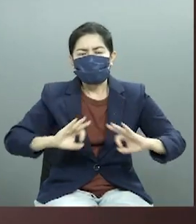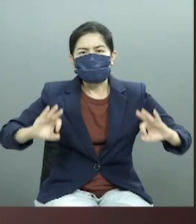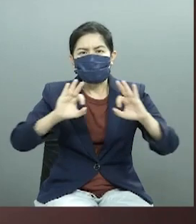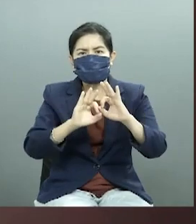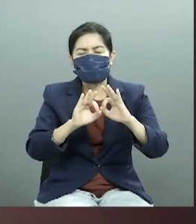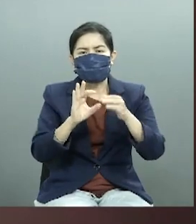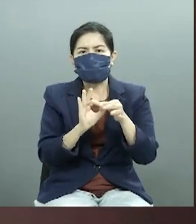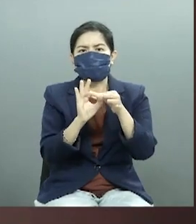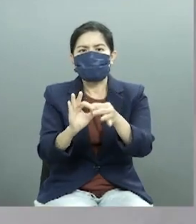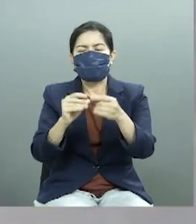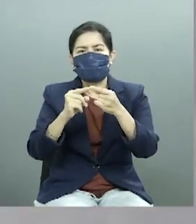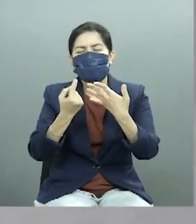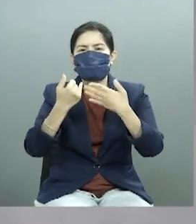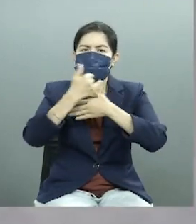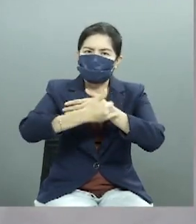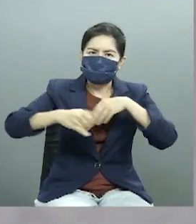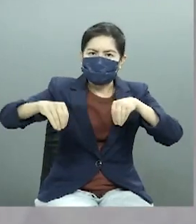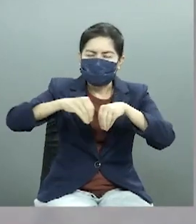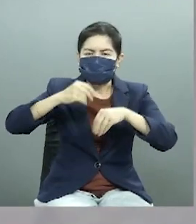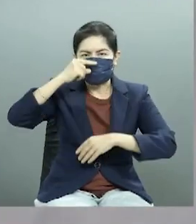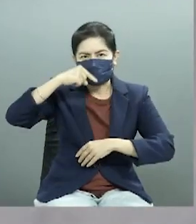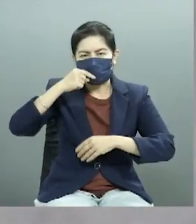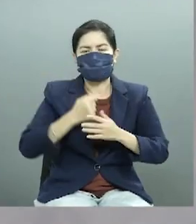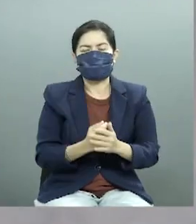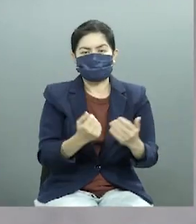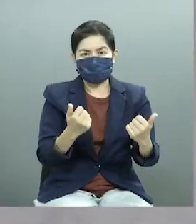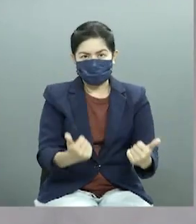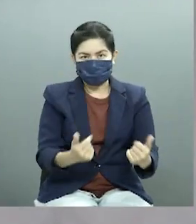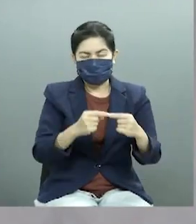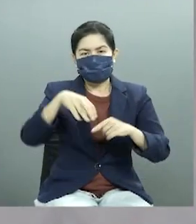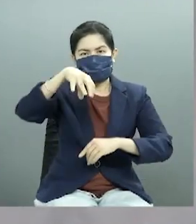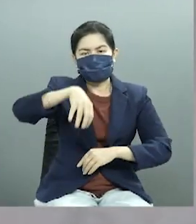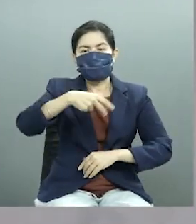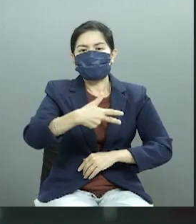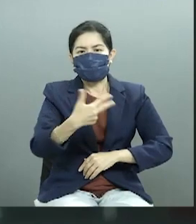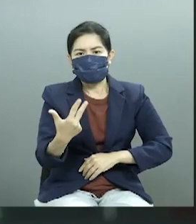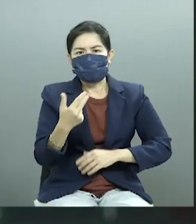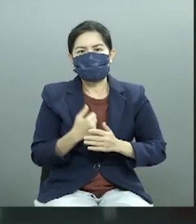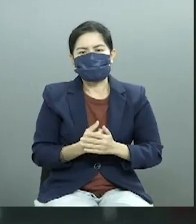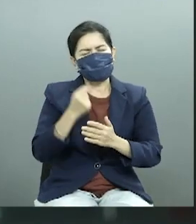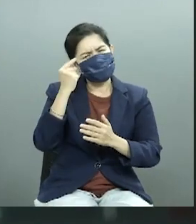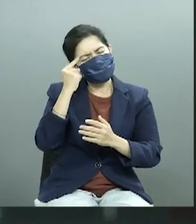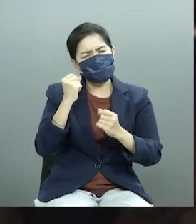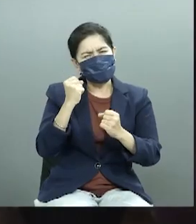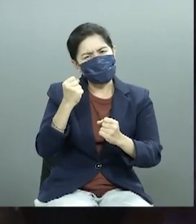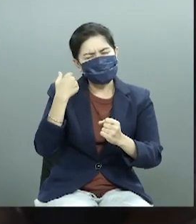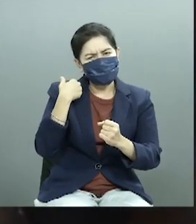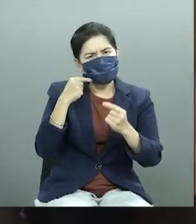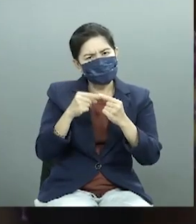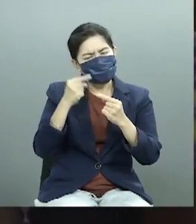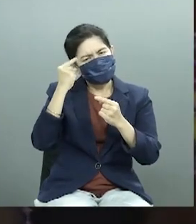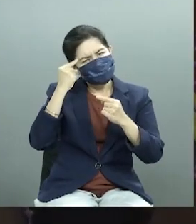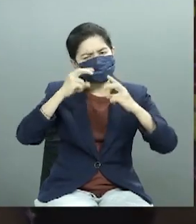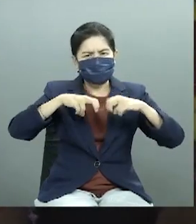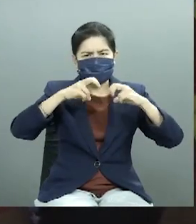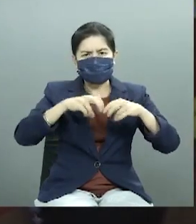านนะครับซึ่งอันนี้เป็นประเด็นสำคัญครับซึ่งไทยพีบีเอสกำลังเตรียมที่จะทำผลิตละครที่สร้างประเด็นใหม่ๆในสังคมไม่ว่าจะเป็นเรื่อง